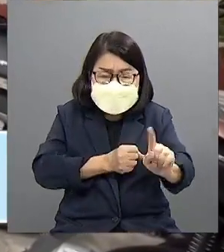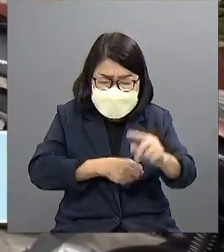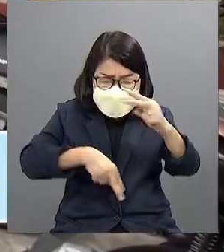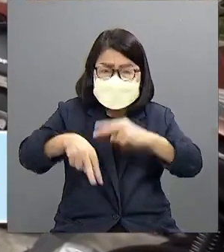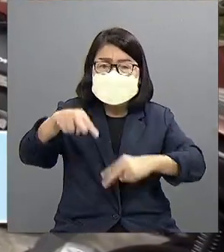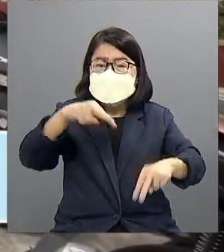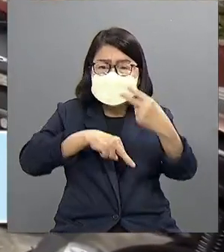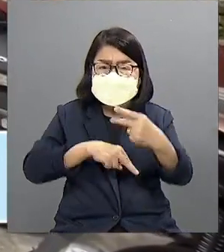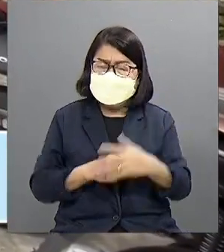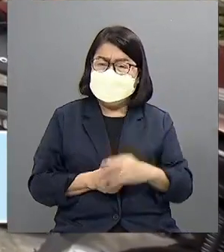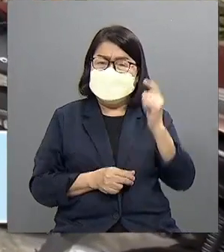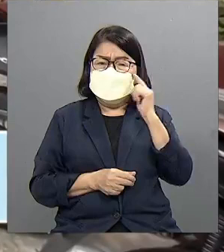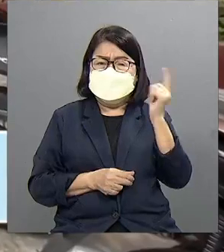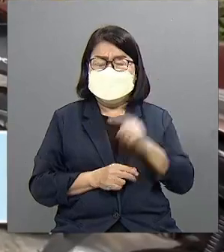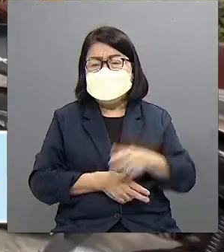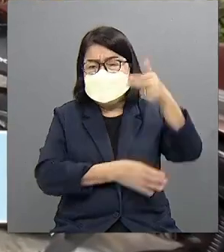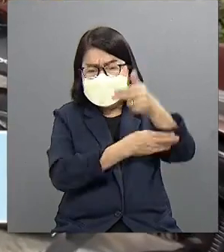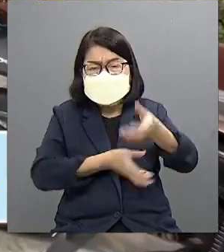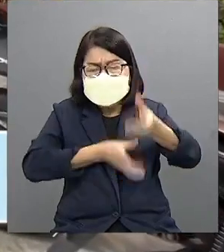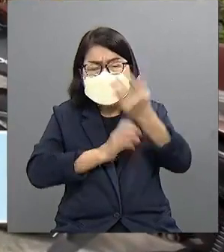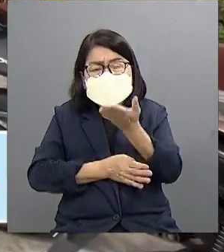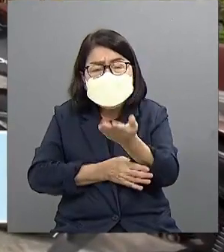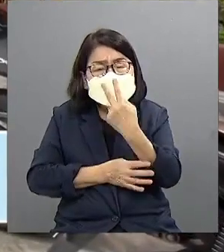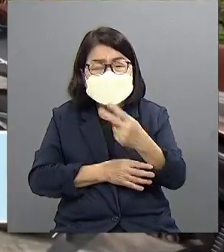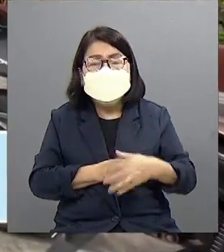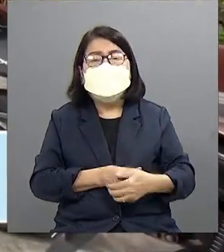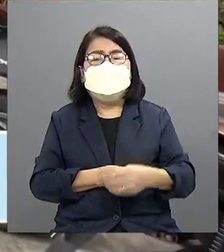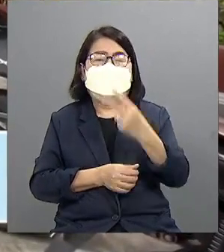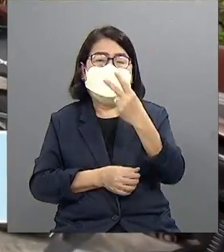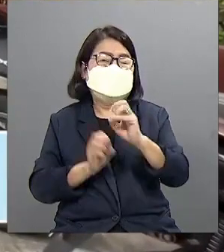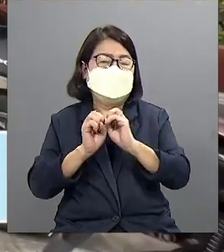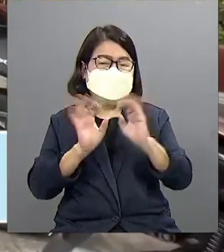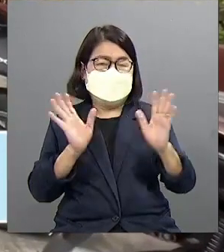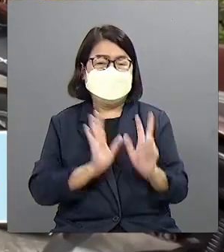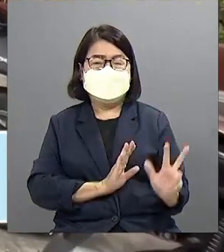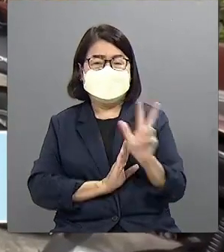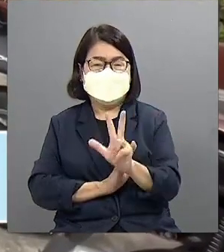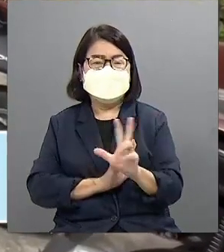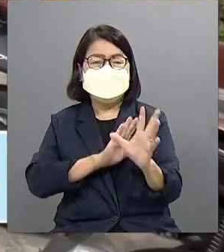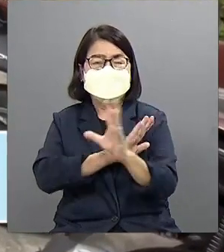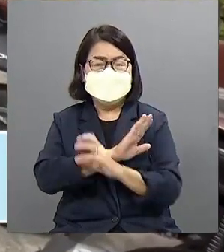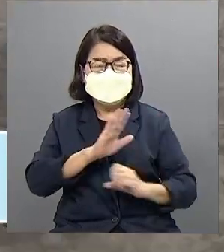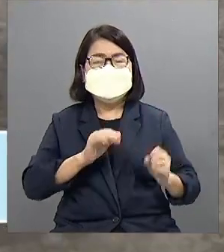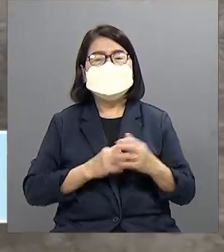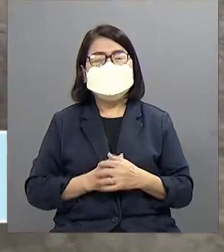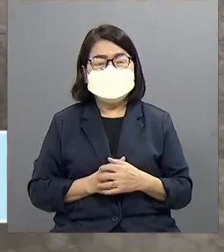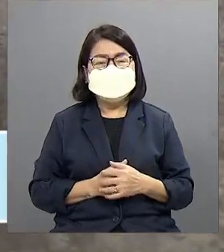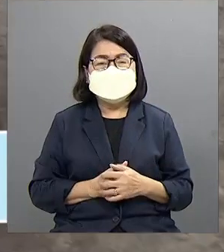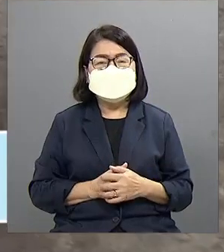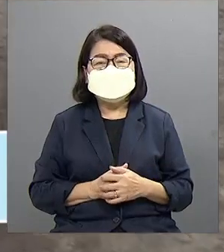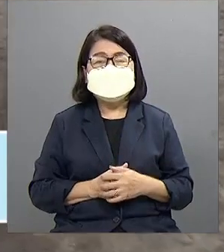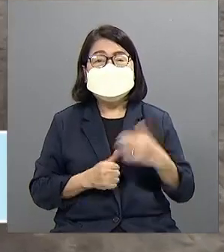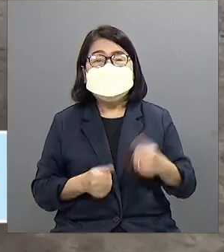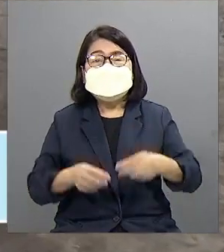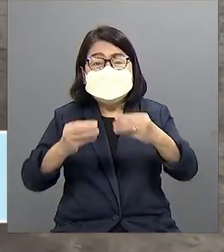ยไปดูกล้องวงจรปิดค่ะก็เห็นภาพอย่างที่คุณผู้ชมเห็นนั่นแหละค่ะก็คือมีผู้ก่อเหตุมาดูดน้ำมันจากร